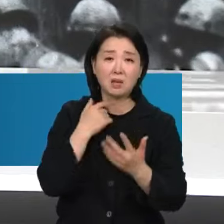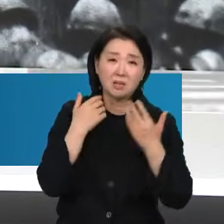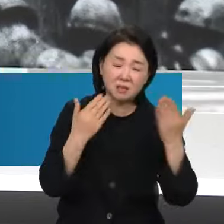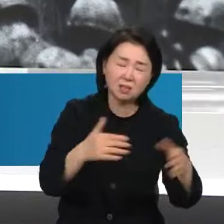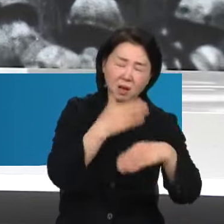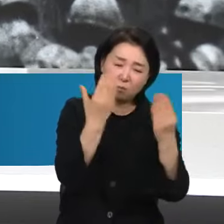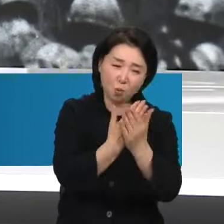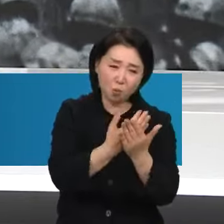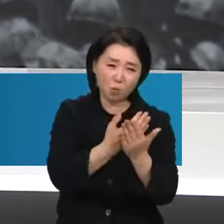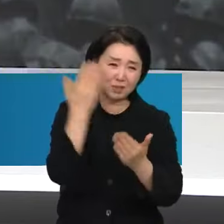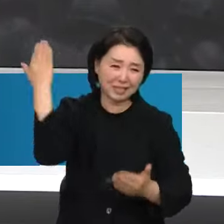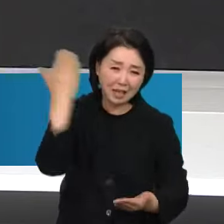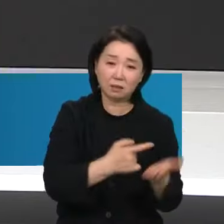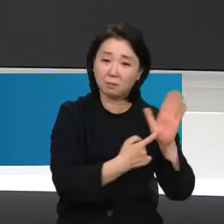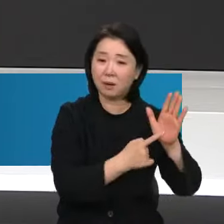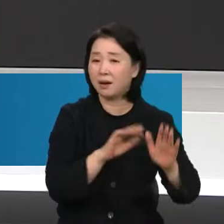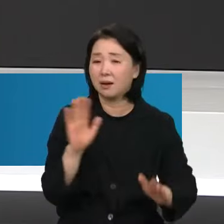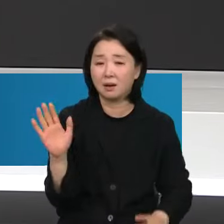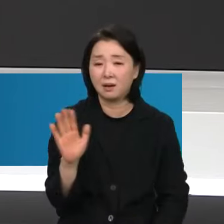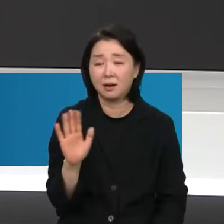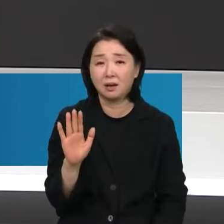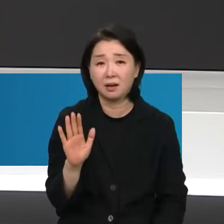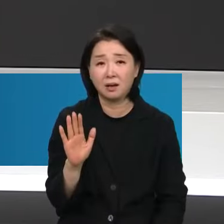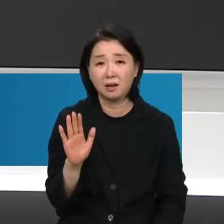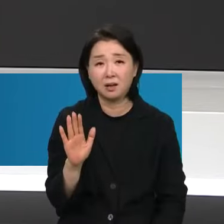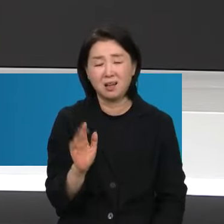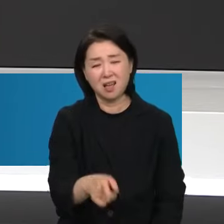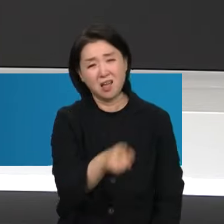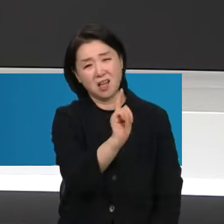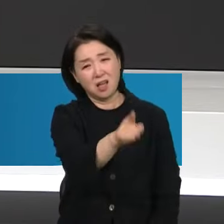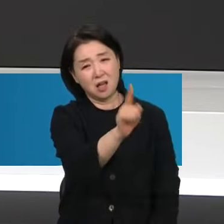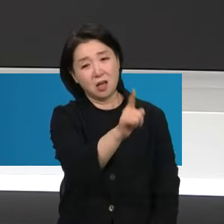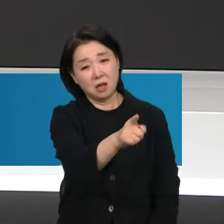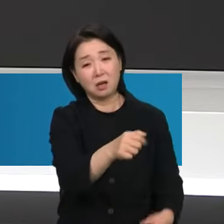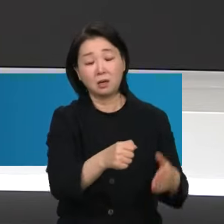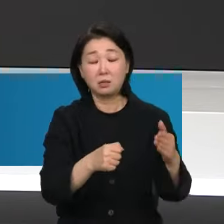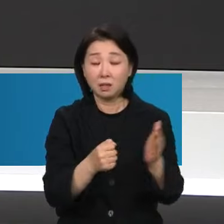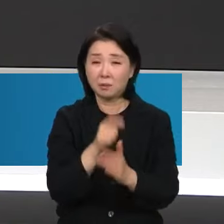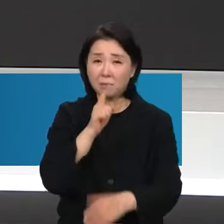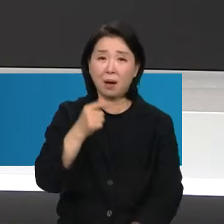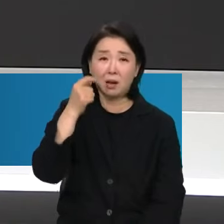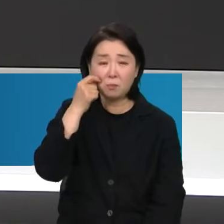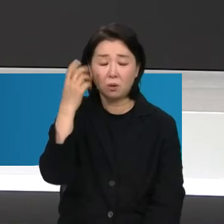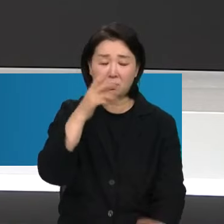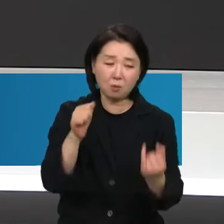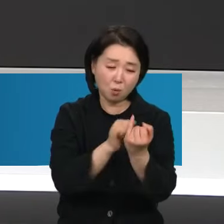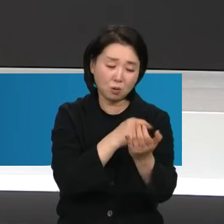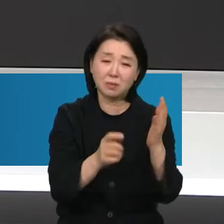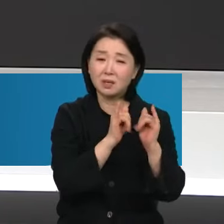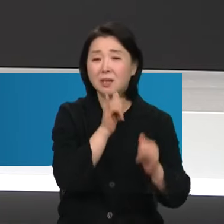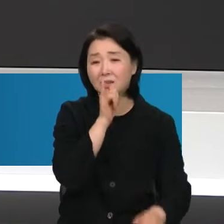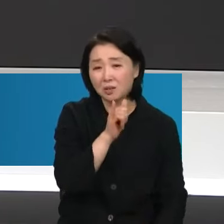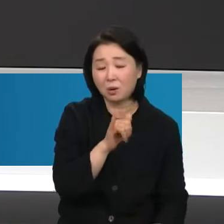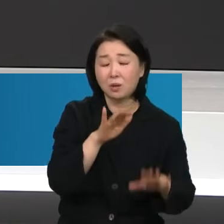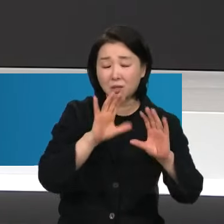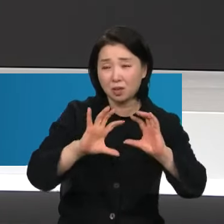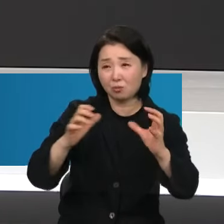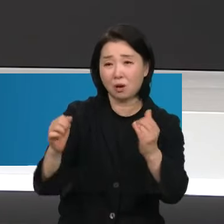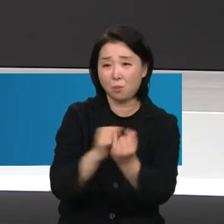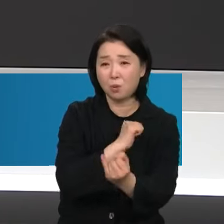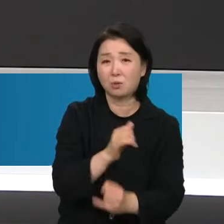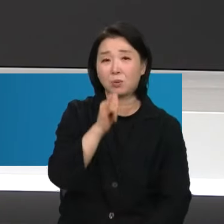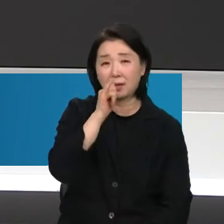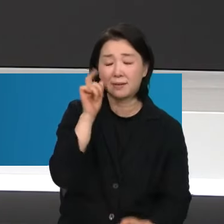다 밝혀진 건 아닙니다. 손가락질을 두려워 말 못하던 5.18 성폭행 피해자들이 이제야 국가폭력에